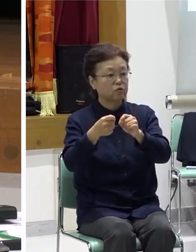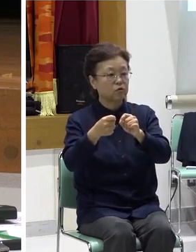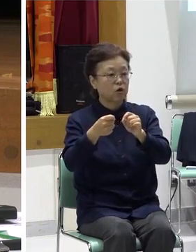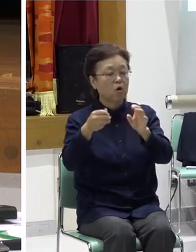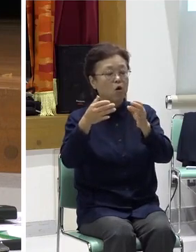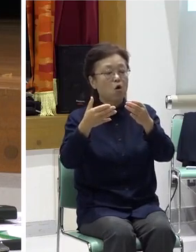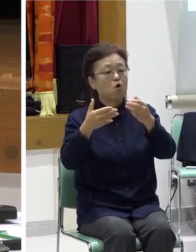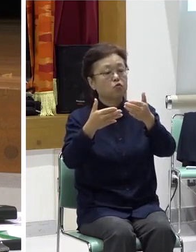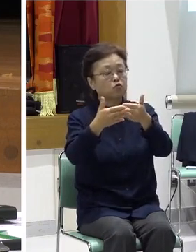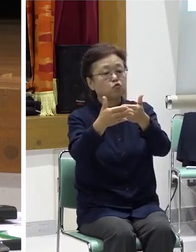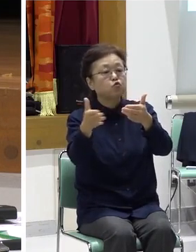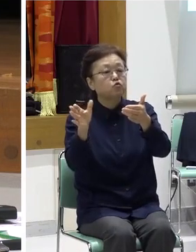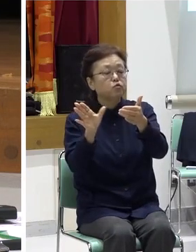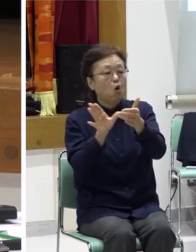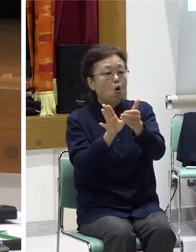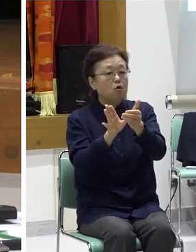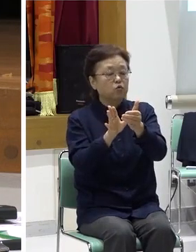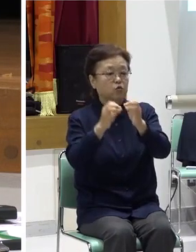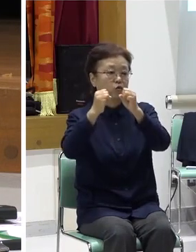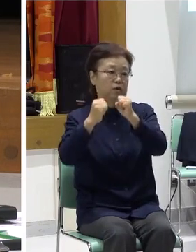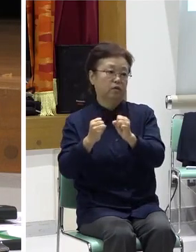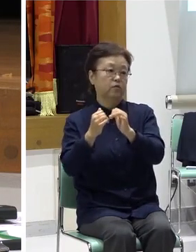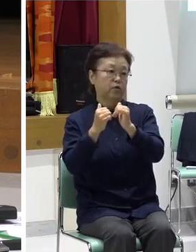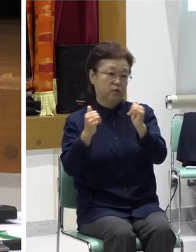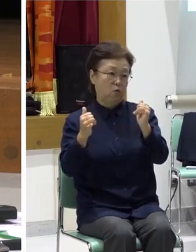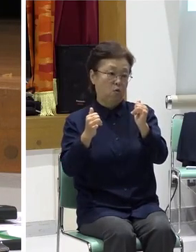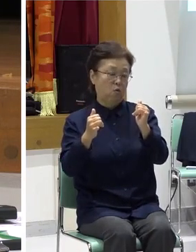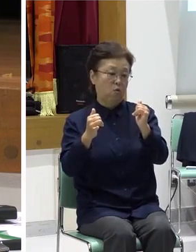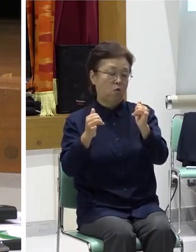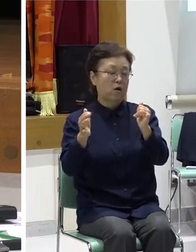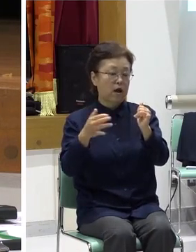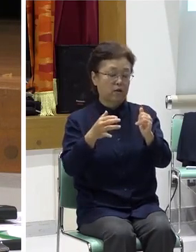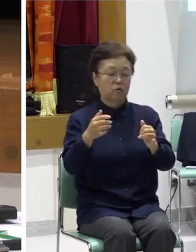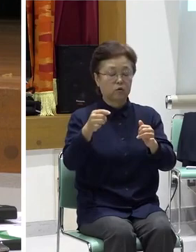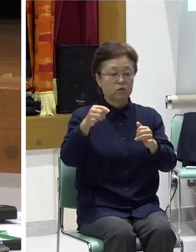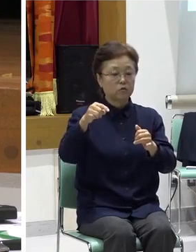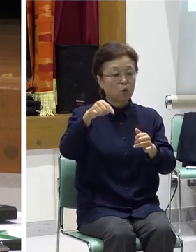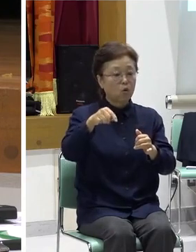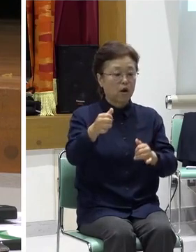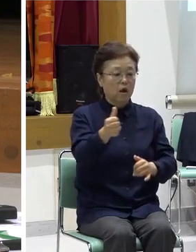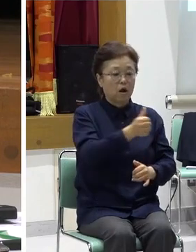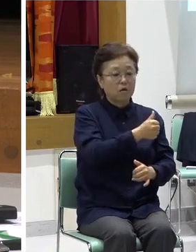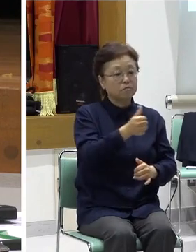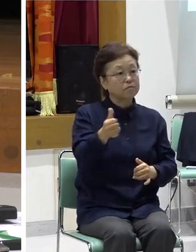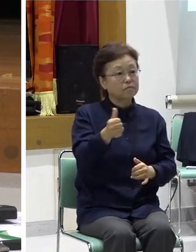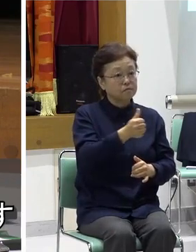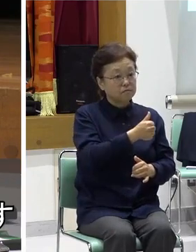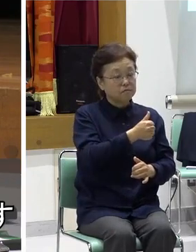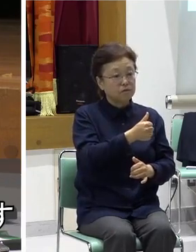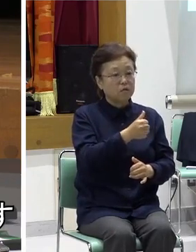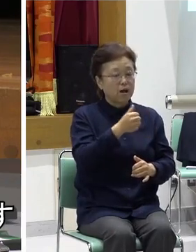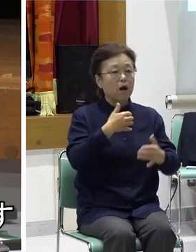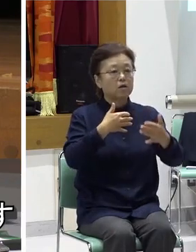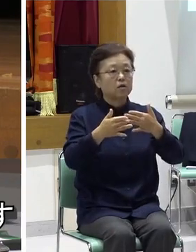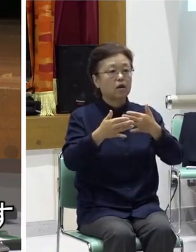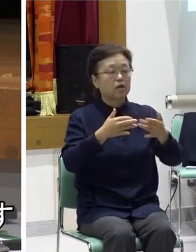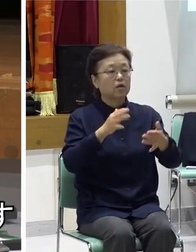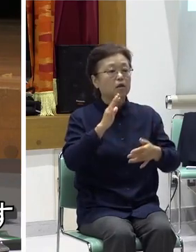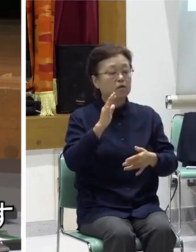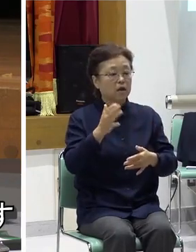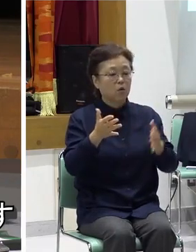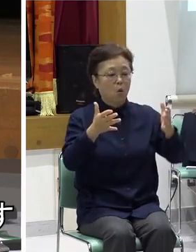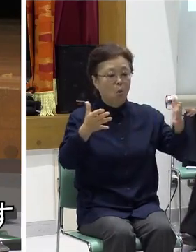とお泊まりするところあるんですけど、そこに通い始めた方がいて、少し慣れた頃ではあったんですけど、大きな交差点